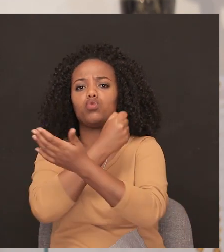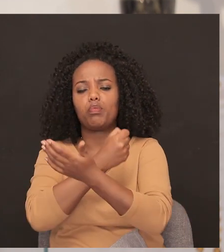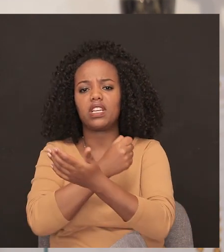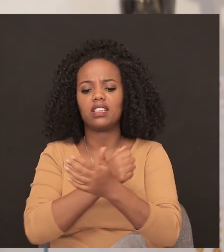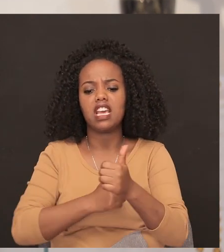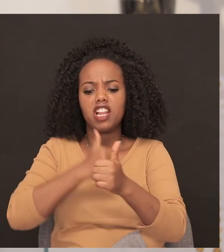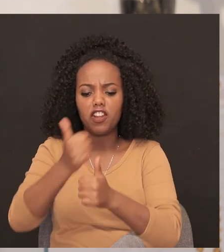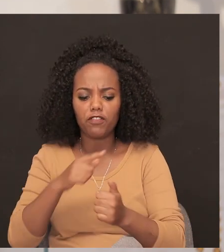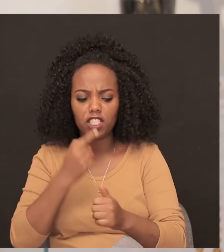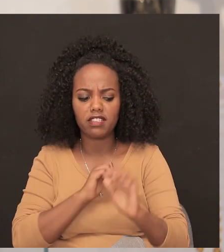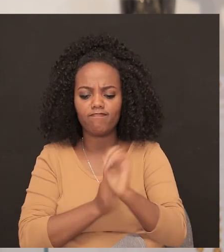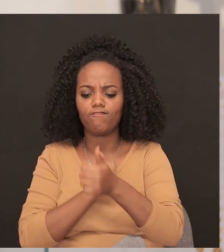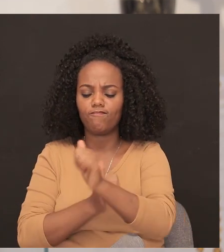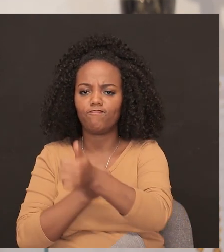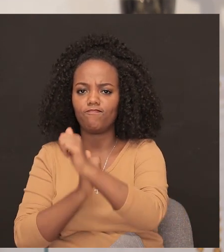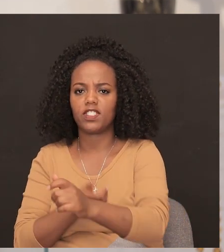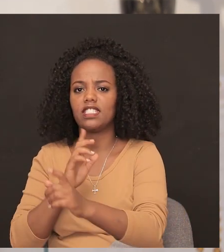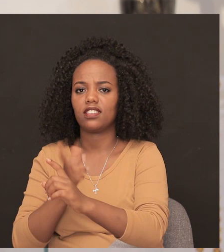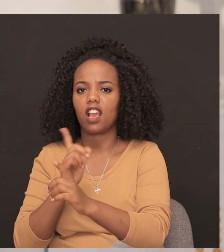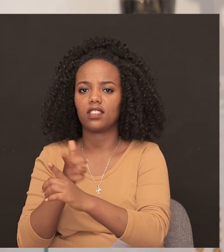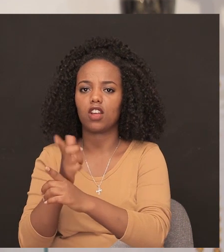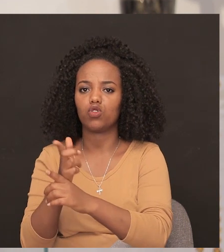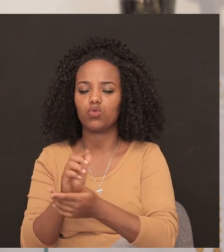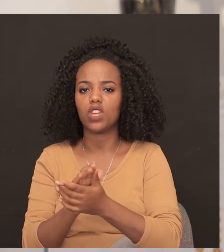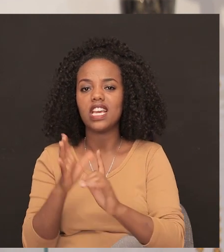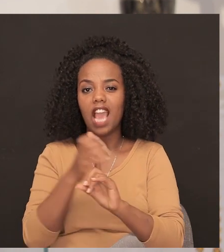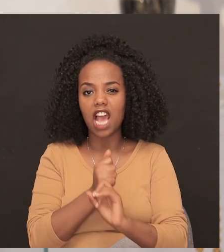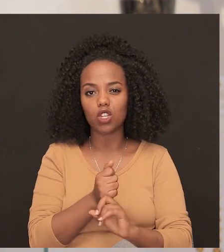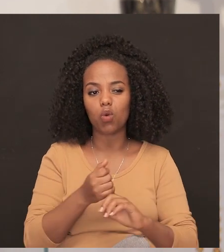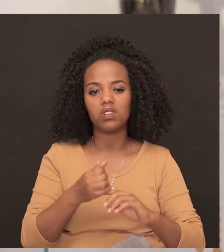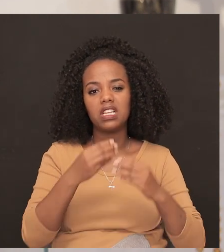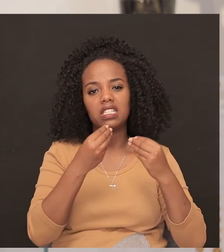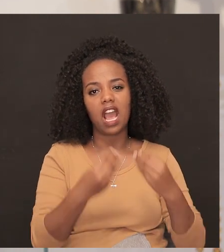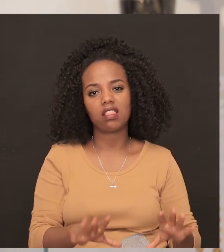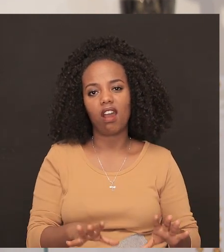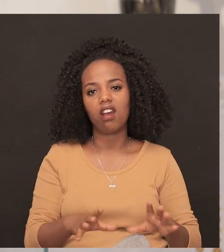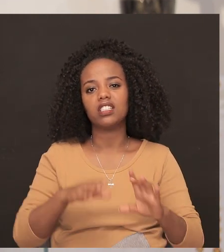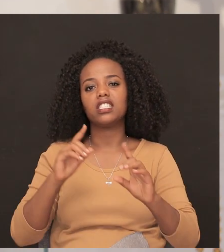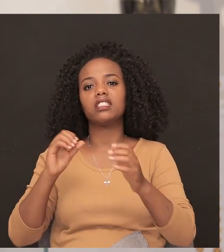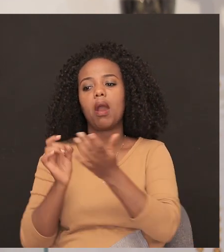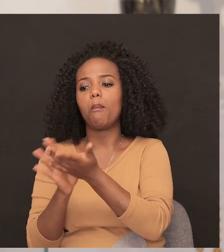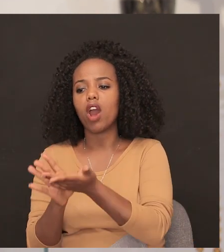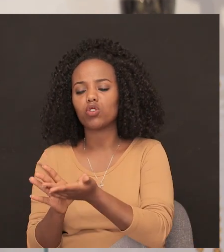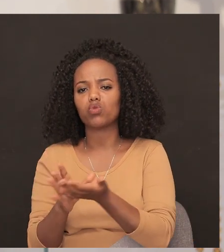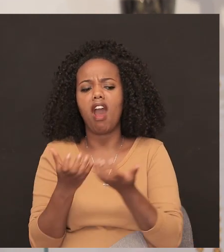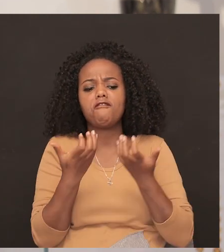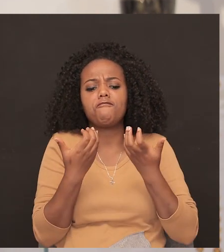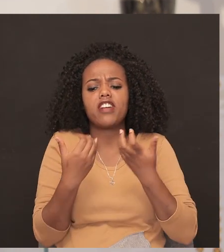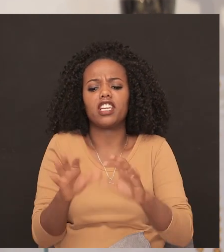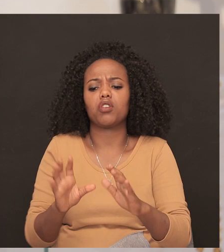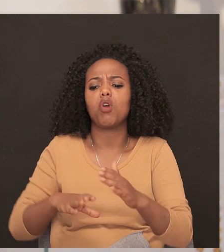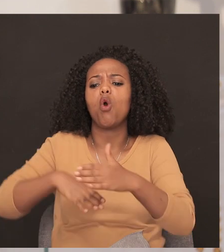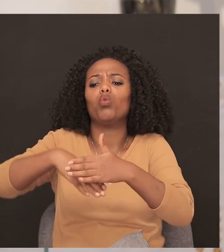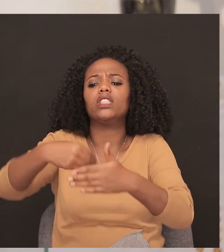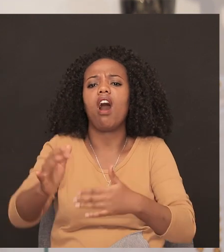ሲወስዱበት፣ እልፍ ሲል እየተከታተሉ ሲያሳድዱት፣ የያዘውን ሲያስለቅቁት፣ ሲያባርሩት፣